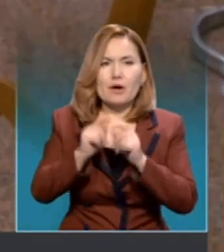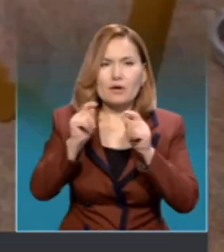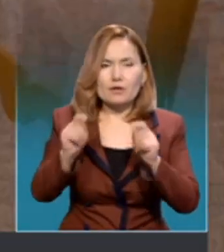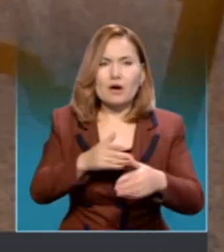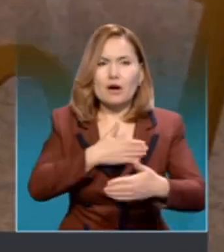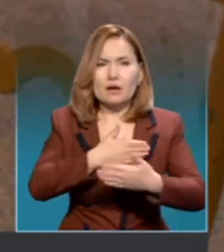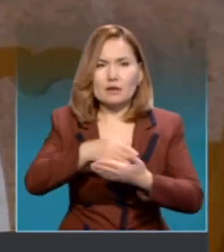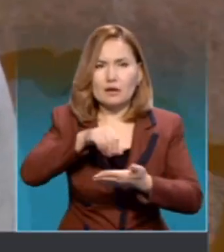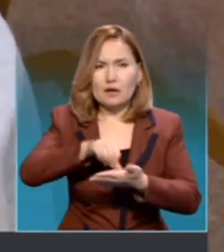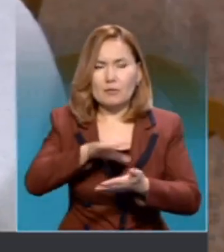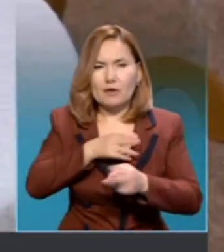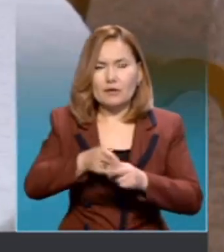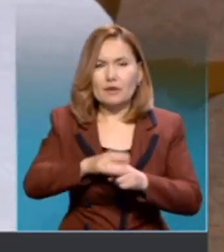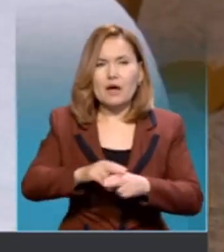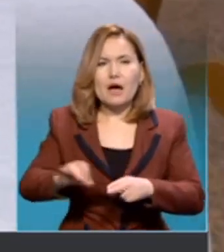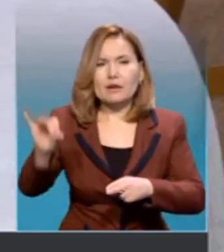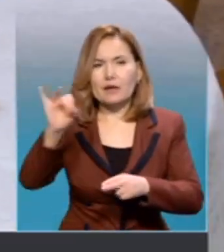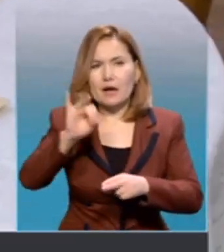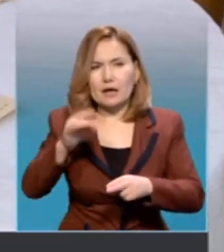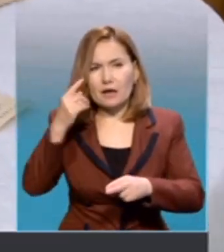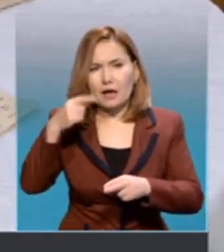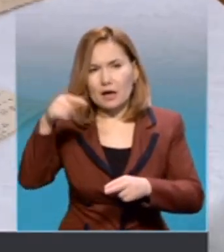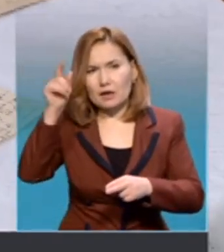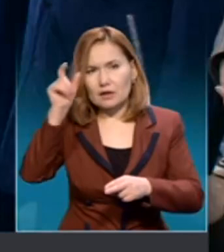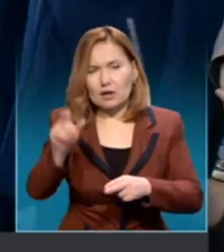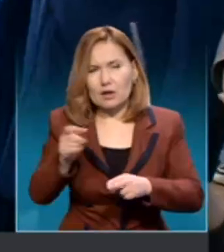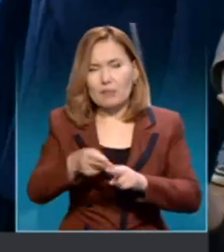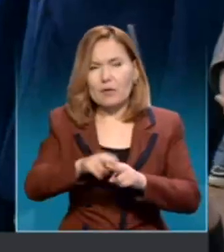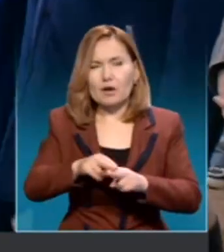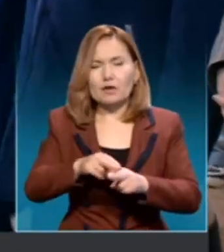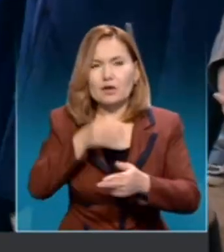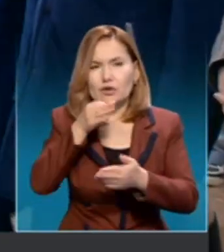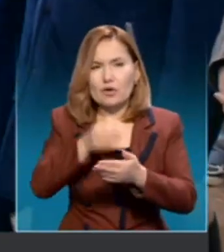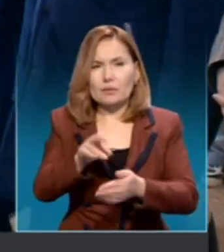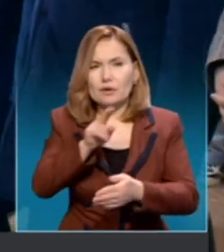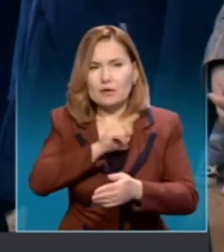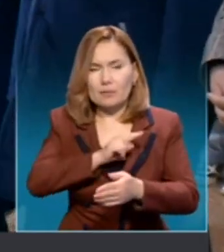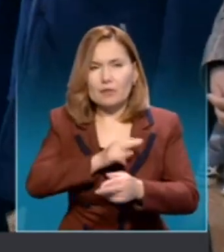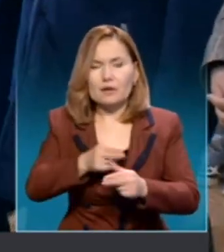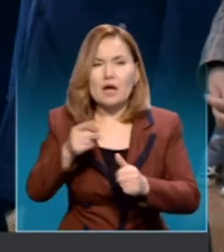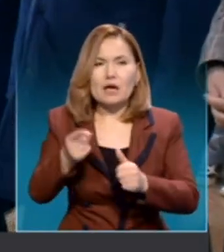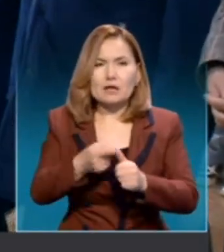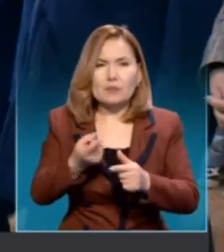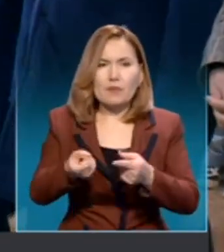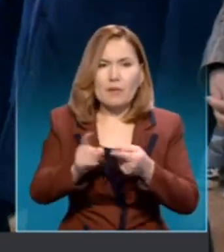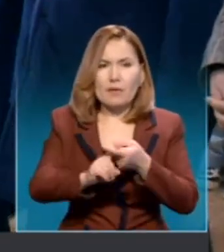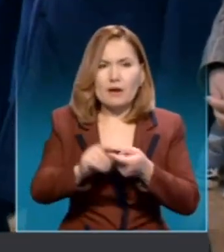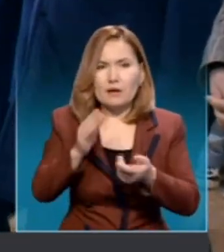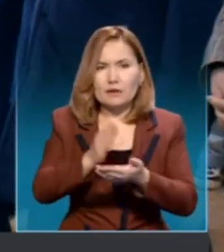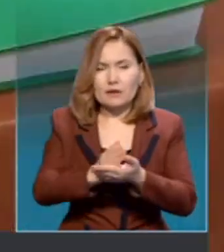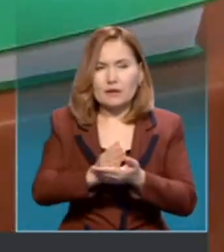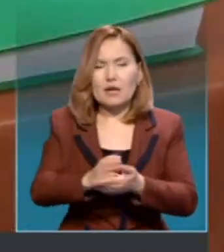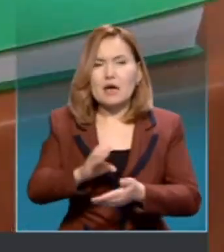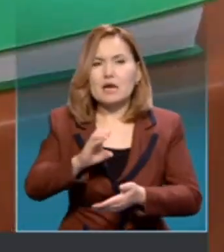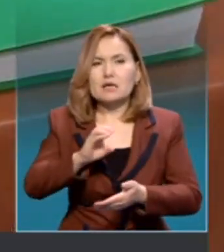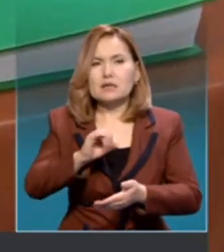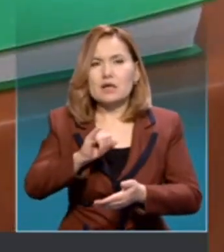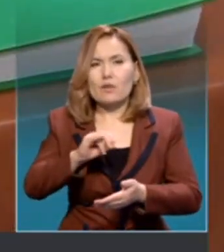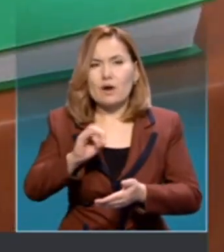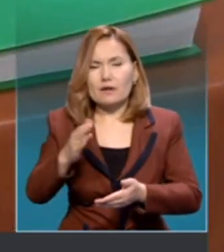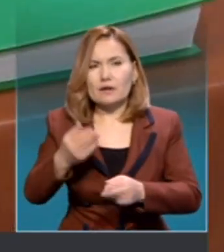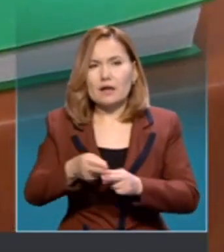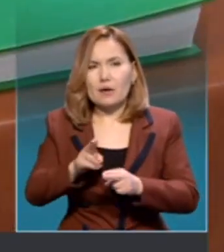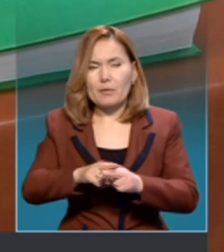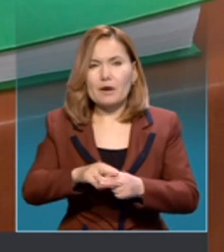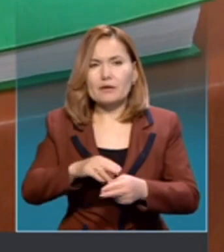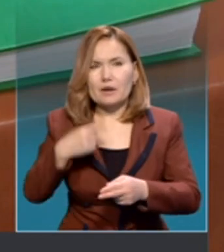қосқан. Тарихшылар ел үшін көптеген жауапты істерді осы кісінің есімімен байланыстырады. Жанайдар Садуақасовтың